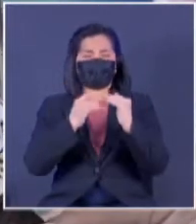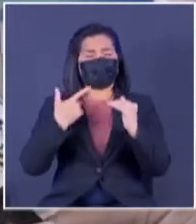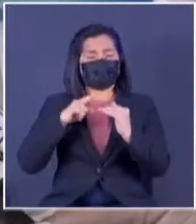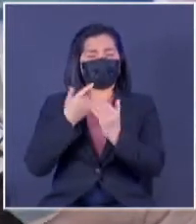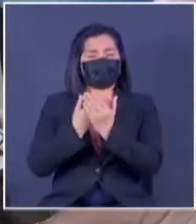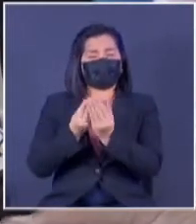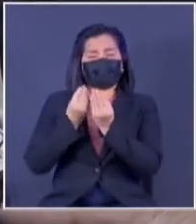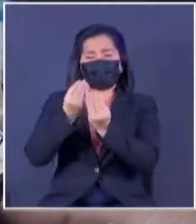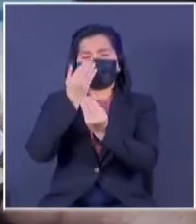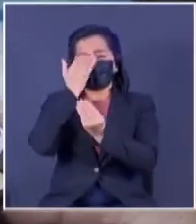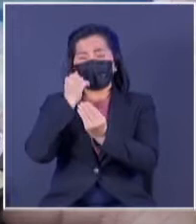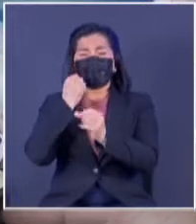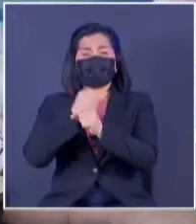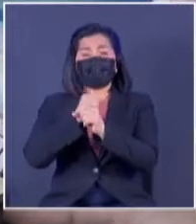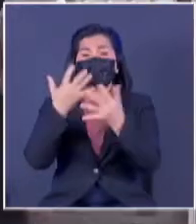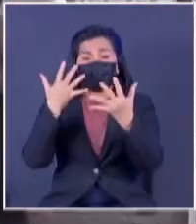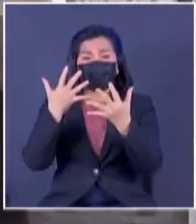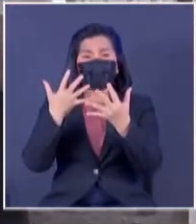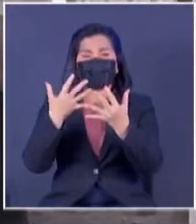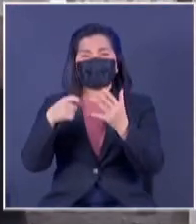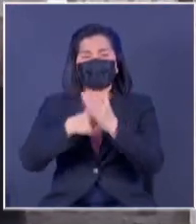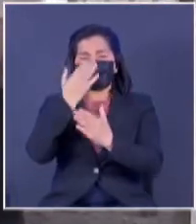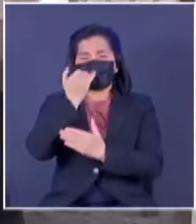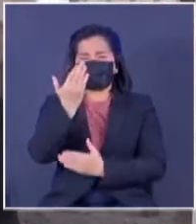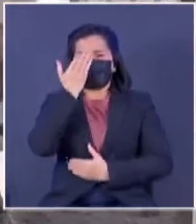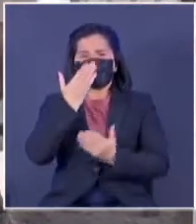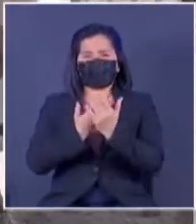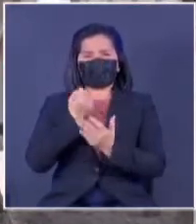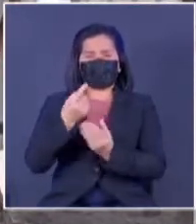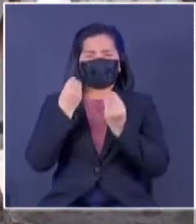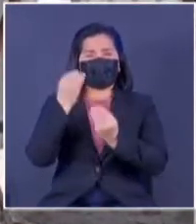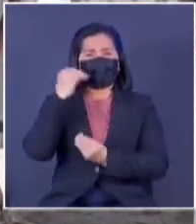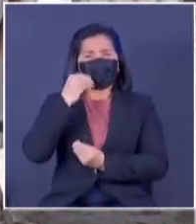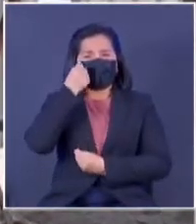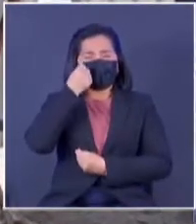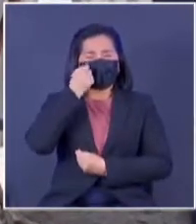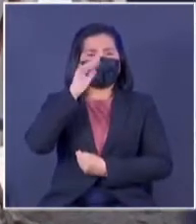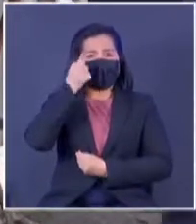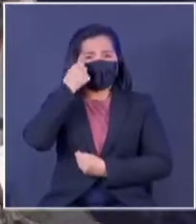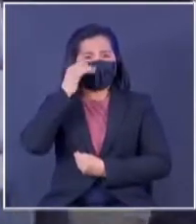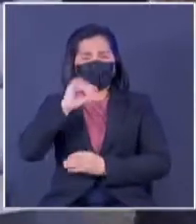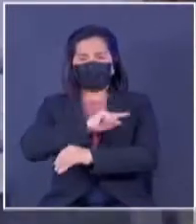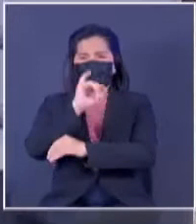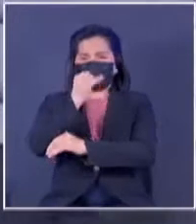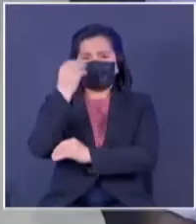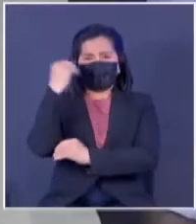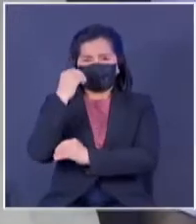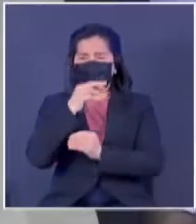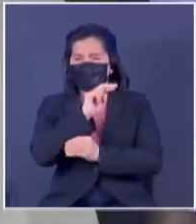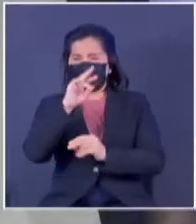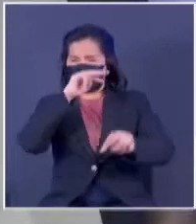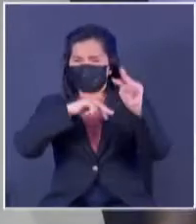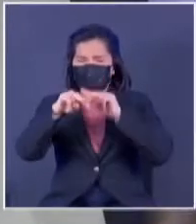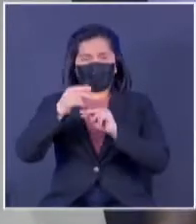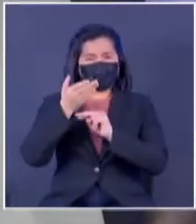รณีว่างงานเพราะเหตุสุดวิสัยจะจ่ายเป็นเงินสดให้ทุก5วันหรือทุกวันจันทร์ครับโดยจะมีระบบตรวจสอบว่าลูก